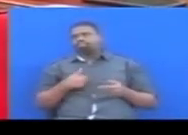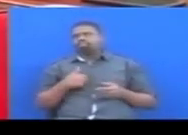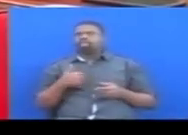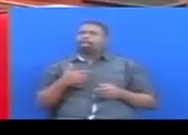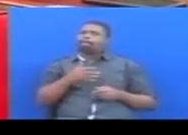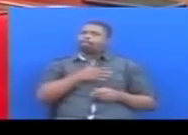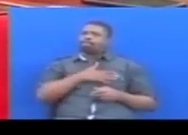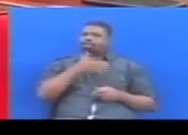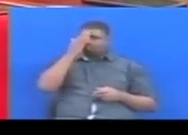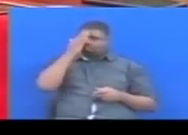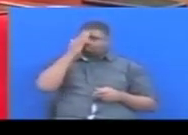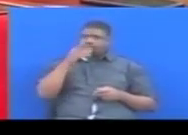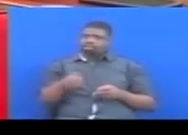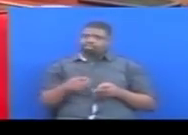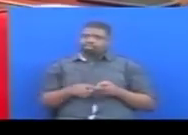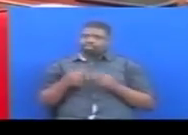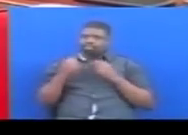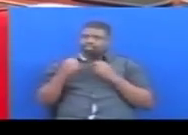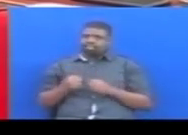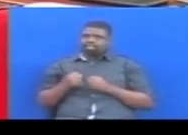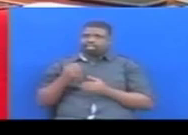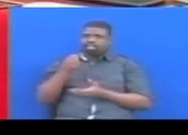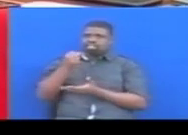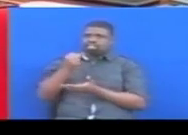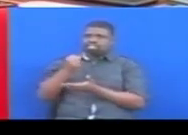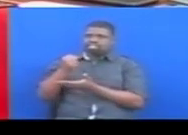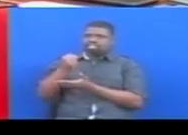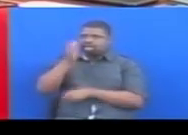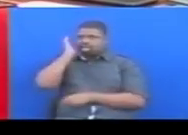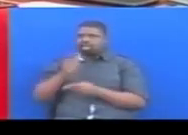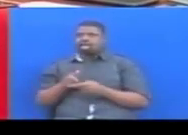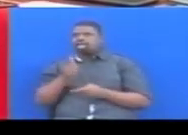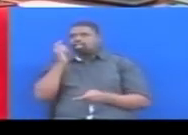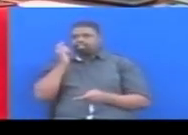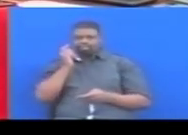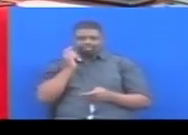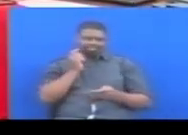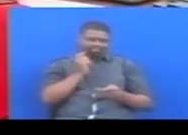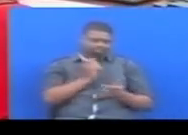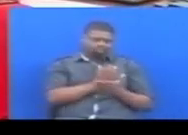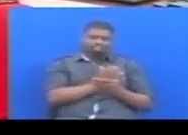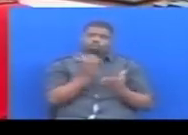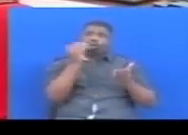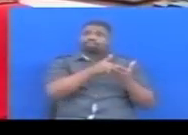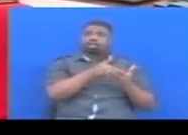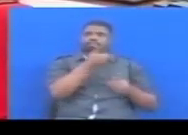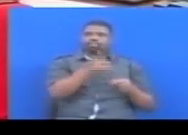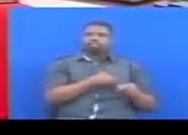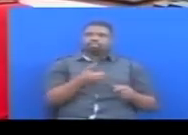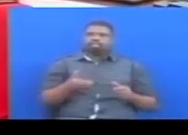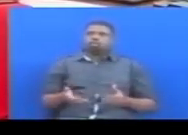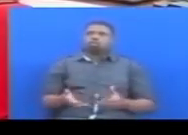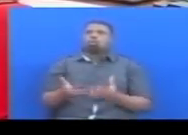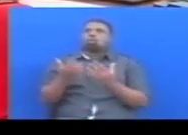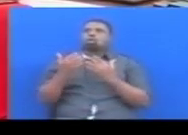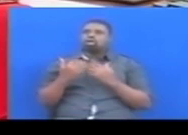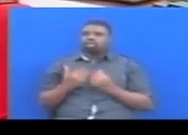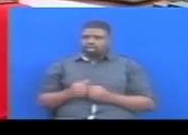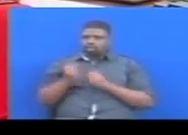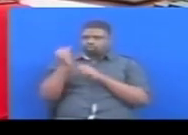kufahamu sasa jitihada za serikali katika kuhakikisha kwamba wanafika vijijini ili kuweza